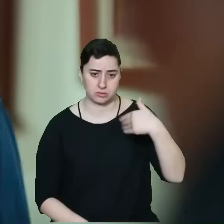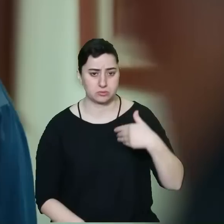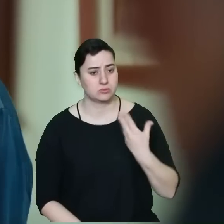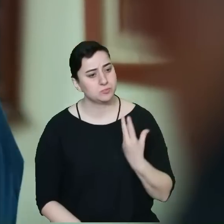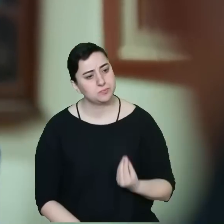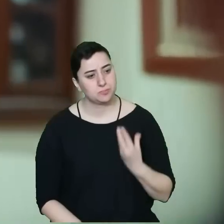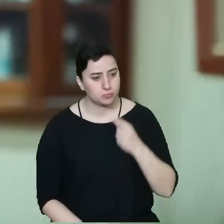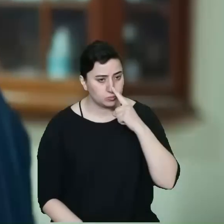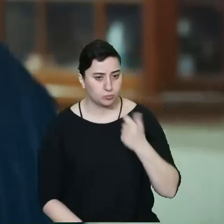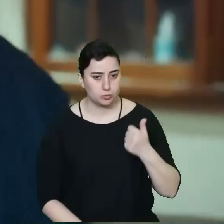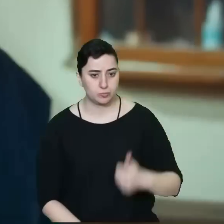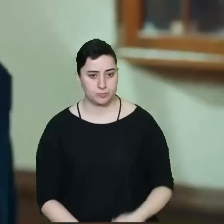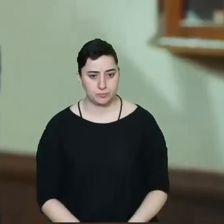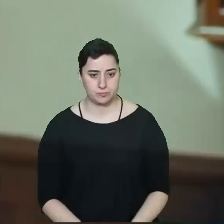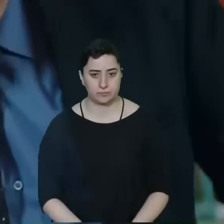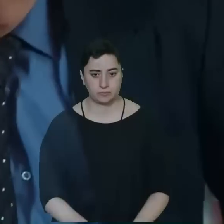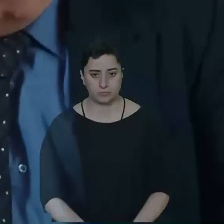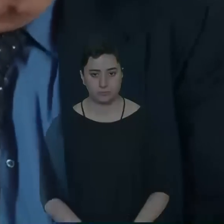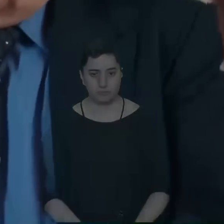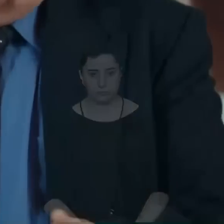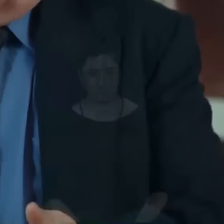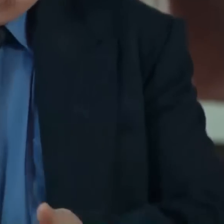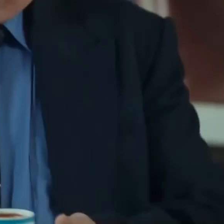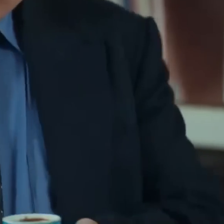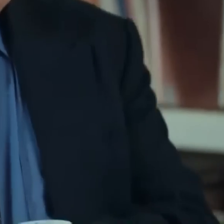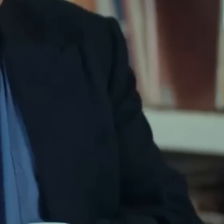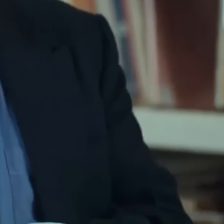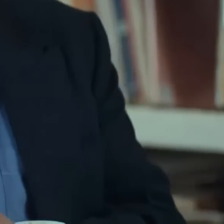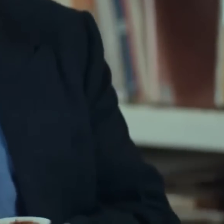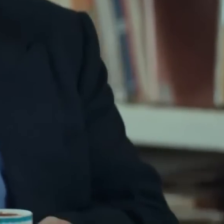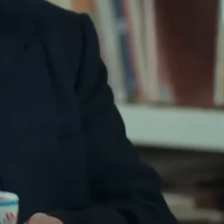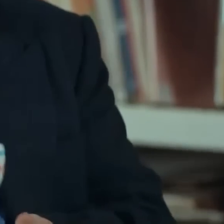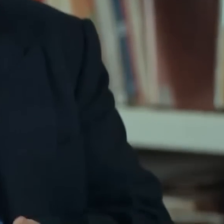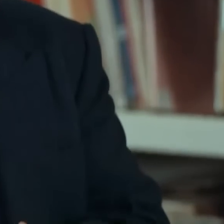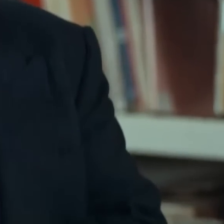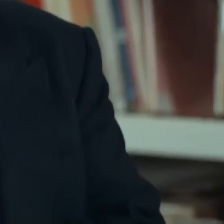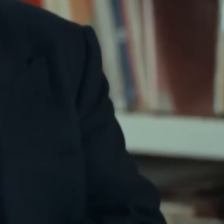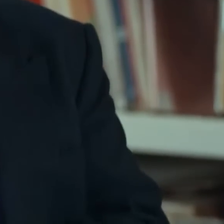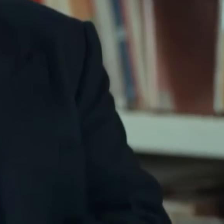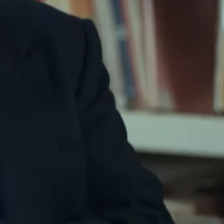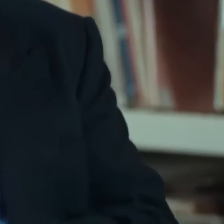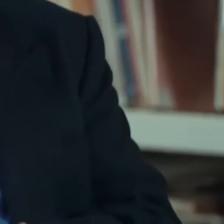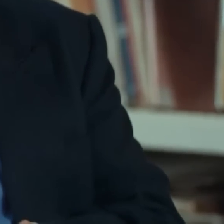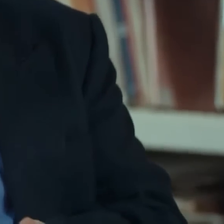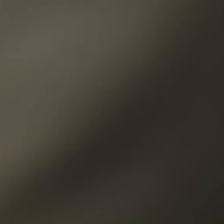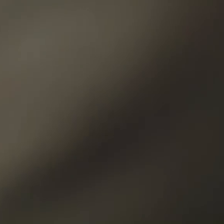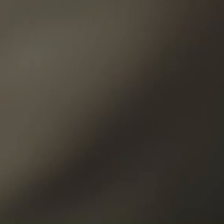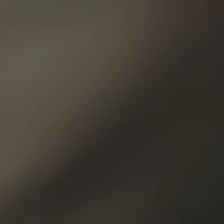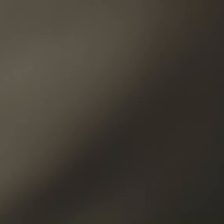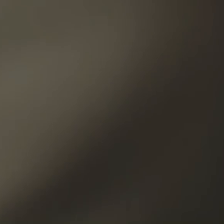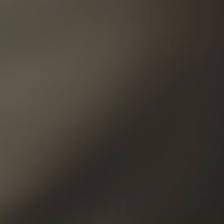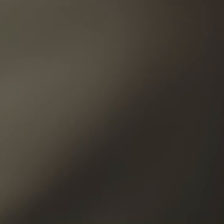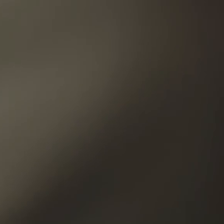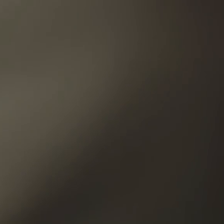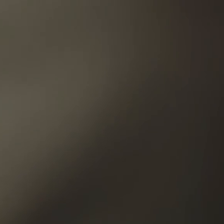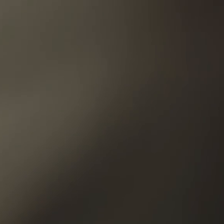Peki müdürüm. Hasan Ali sabırla baş eğip çıktı. Fuat pek bir kibirli yine. Şişman gıdığını çıkartarak somurtkan kahveyi alıp içti.